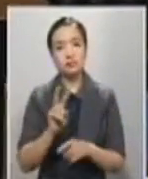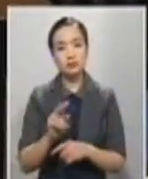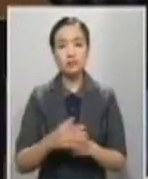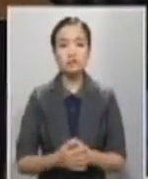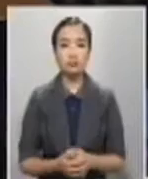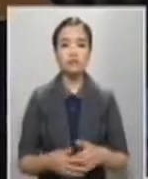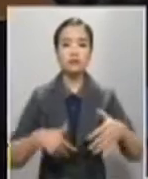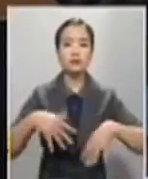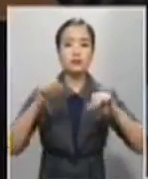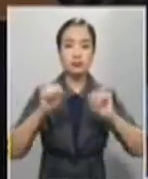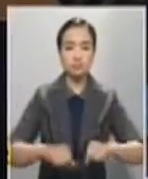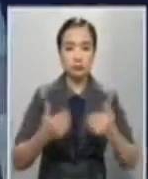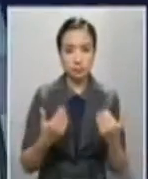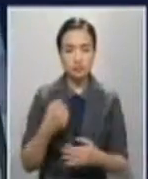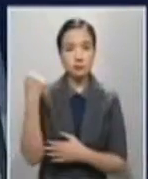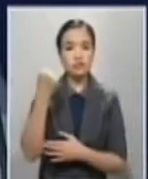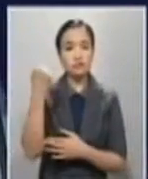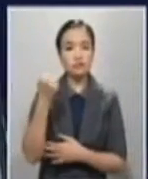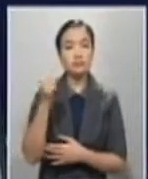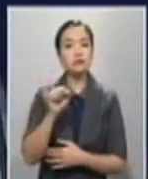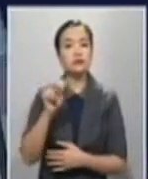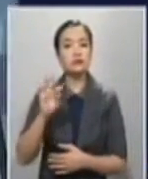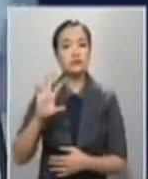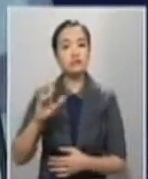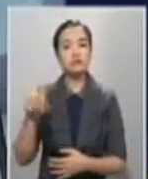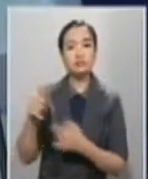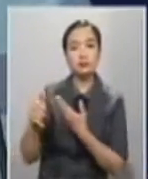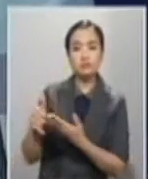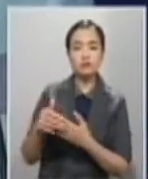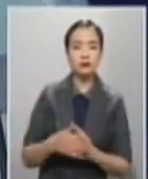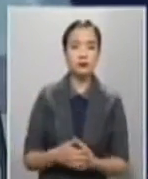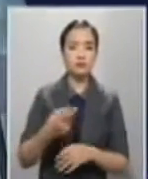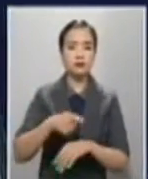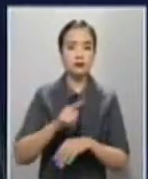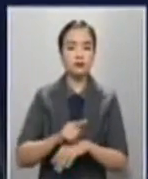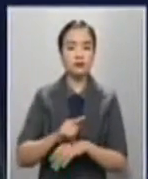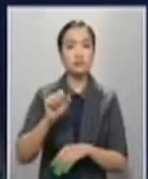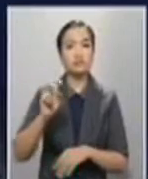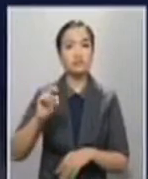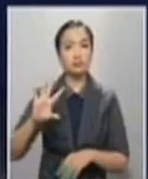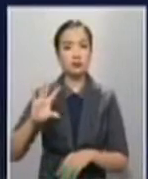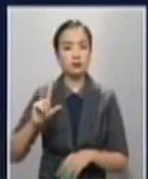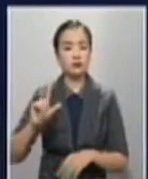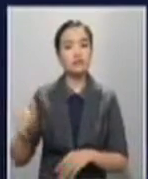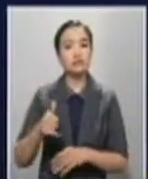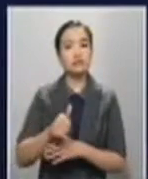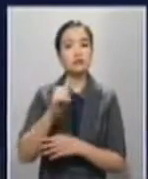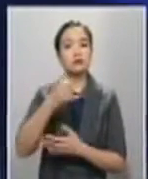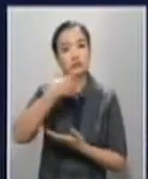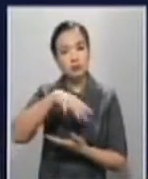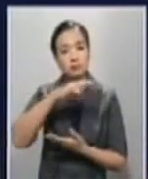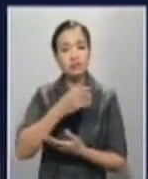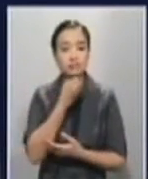าสุดวันนี้ทางสภานิติบัญญัติแห่งชาติโดยนายพรเพชรวิชิตชลชัยประธานสภานิติบัญญัติแห่งชาติได้กำชับให้เจ้าหน้า